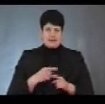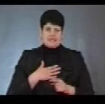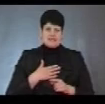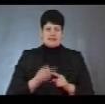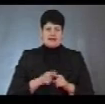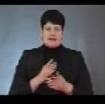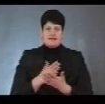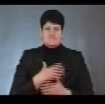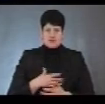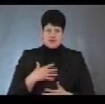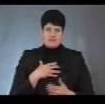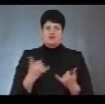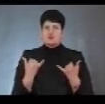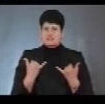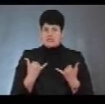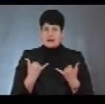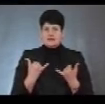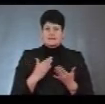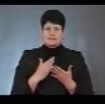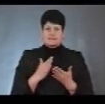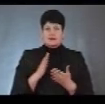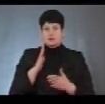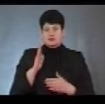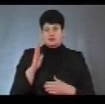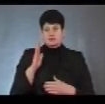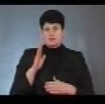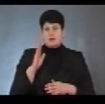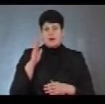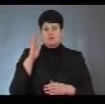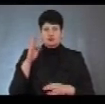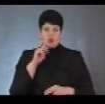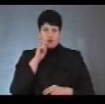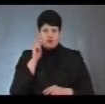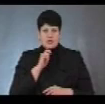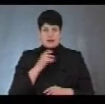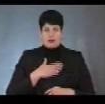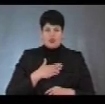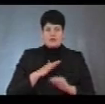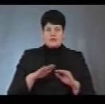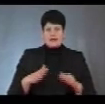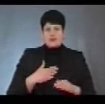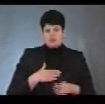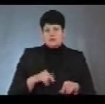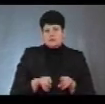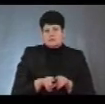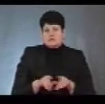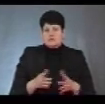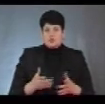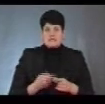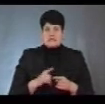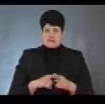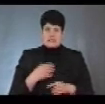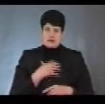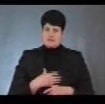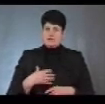важливо, оскільки зараз йдуть майбутнє України, майбутнє моїх дітей, зрештою, і моє, тому це